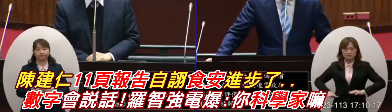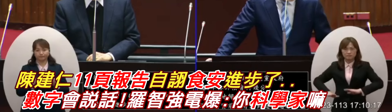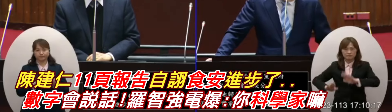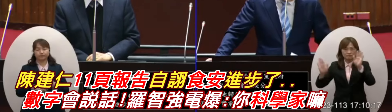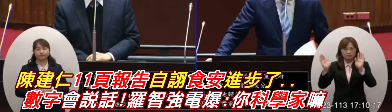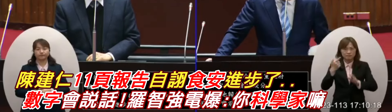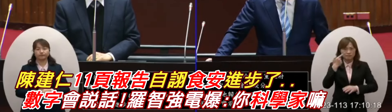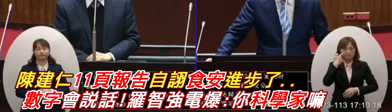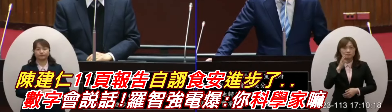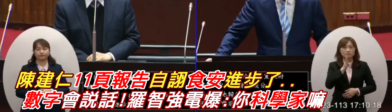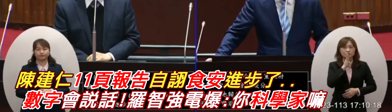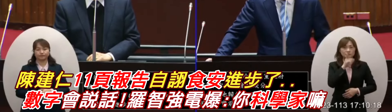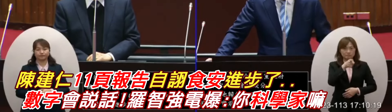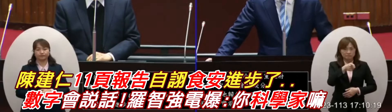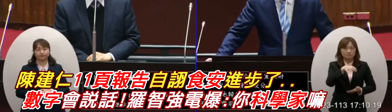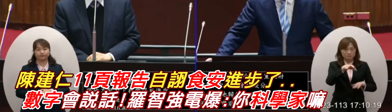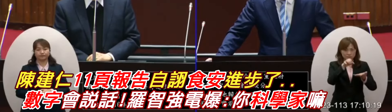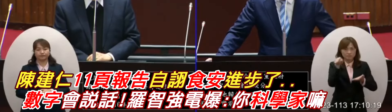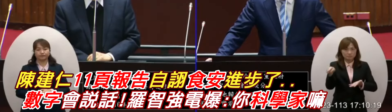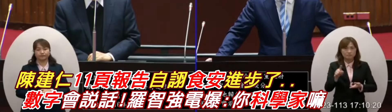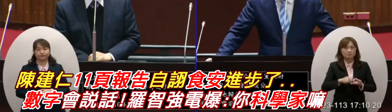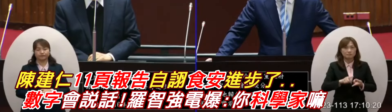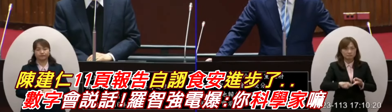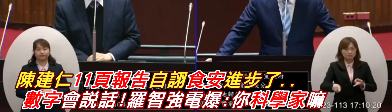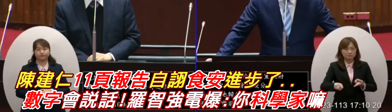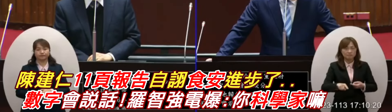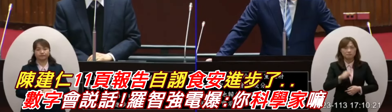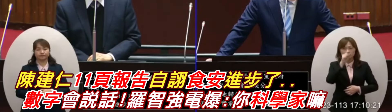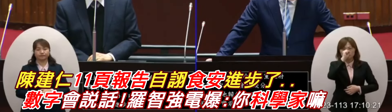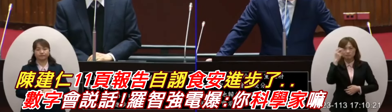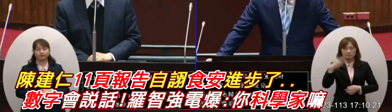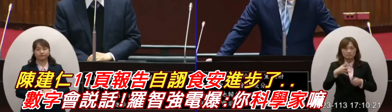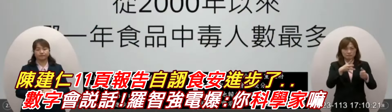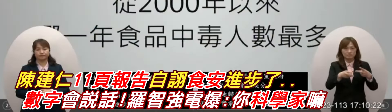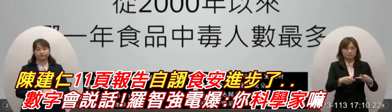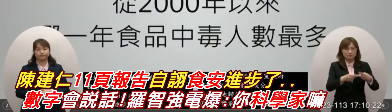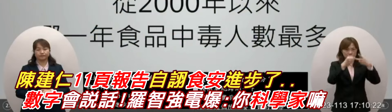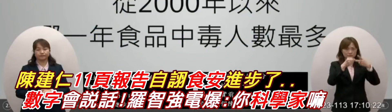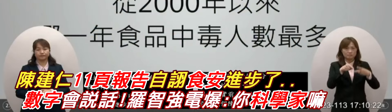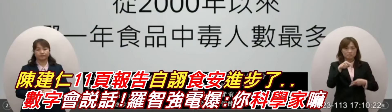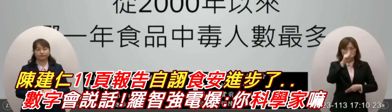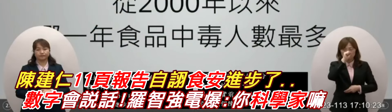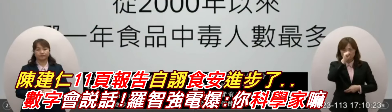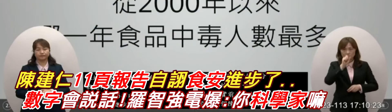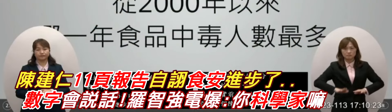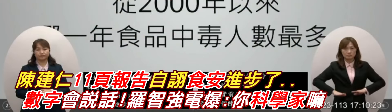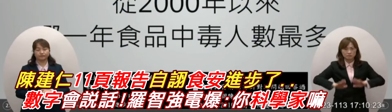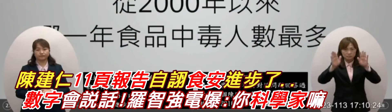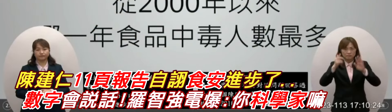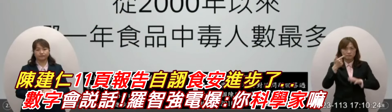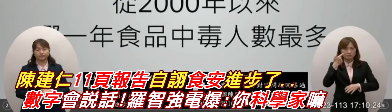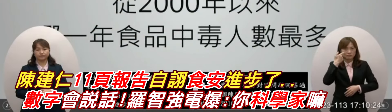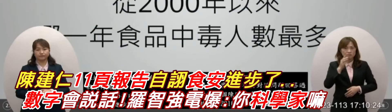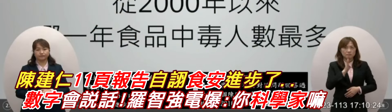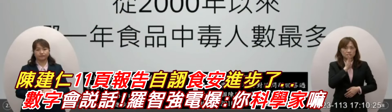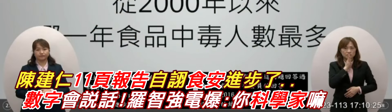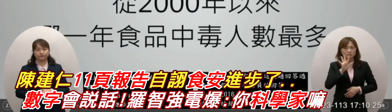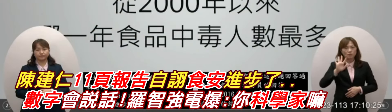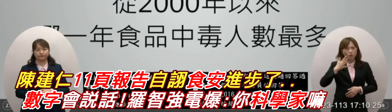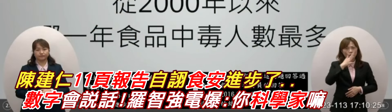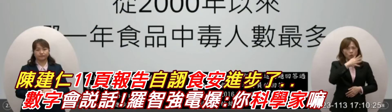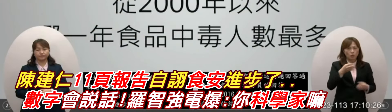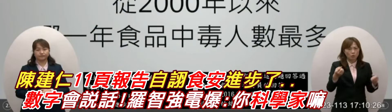是您的结论嘛，好。那我想请教您第二个问题哈，既然大幅度进步，只有偶尔的单一食安个案